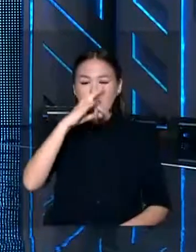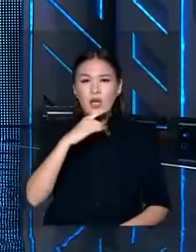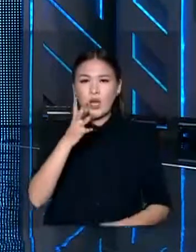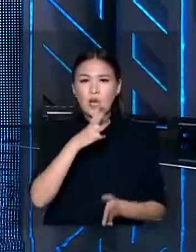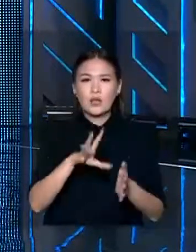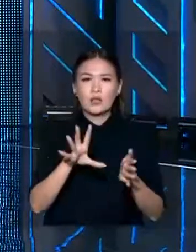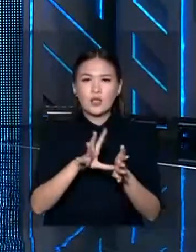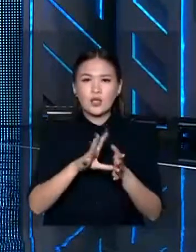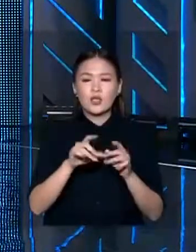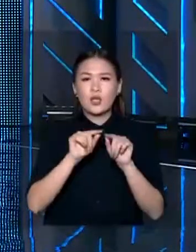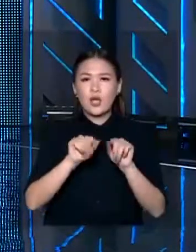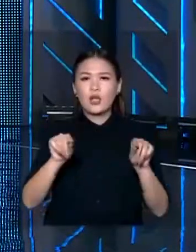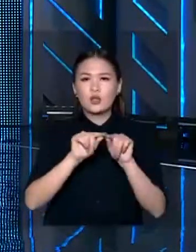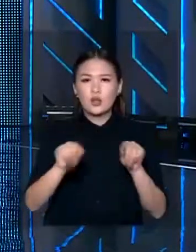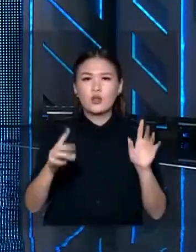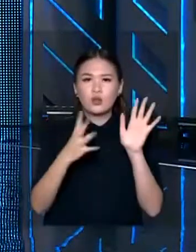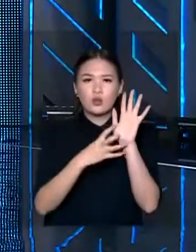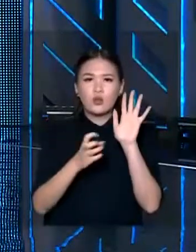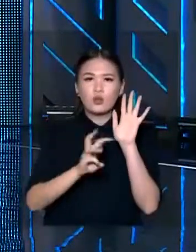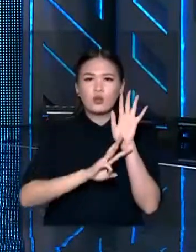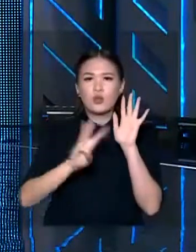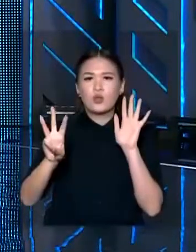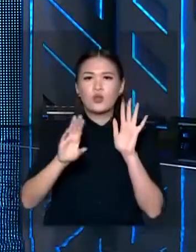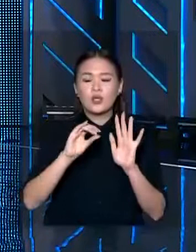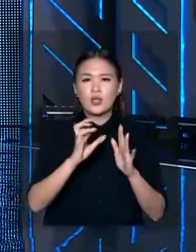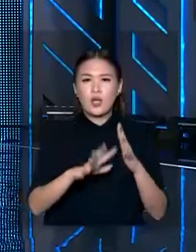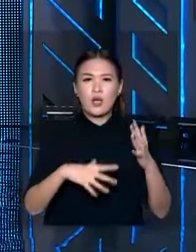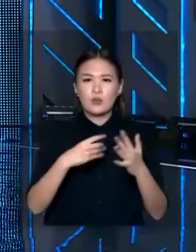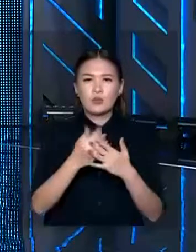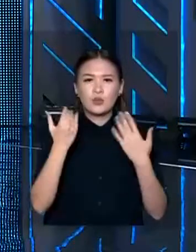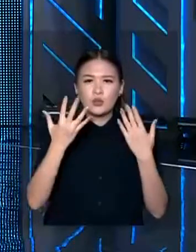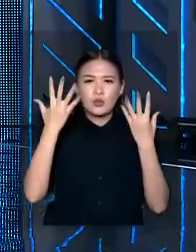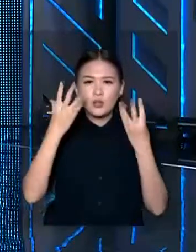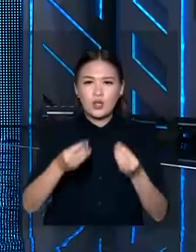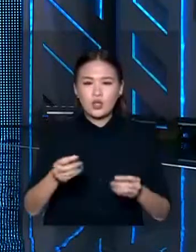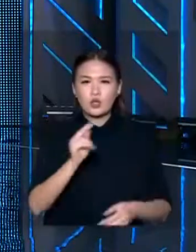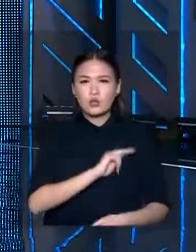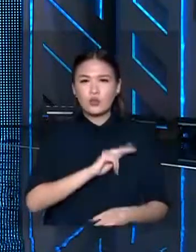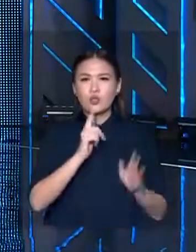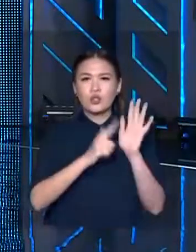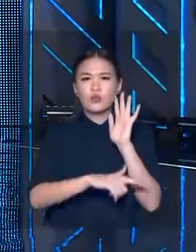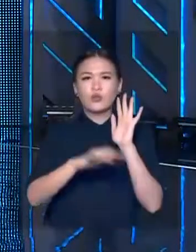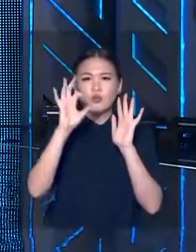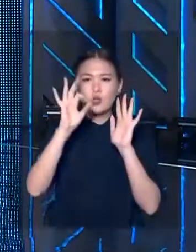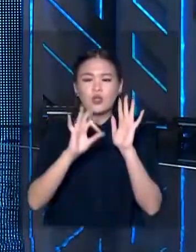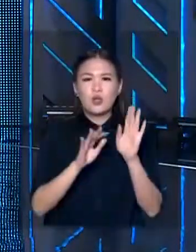электр желісін тарату компаниясы 900 миллион теңге жұмсамақ. Бүгінгі таңда жұмыстың 70% орындалды.